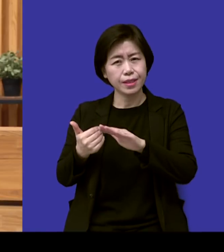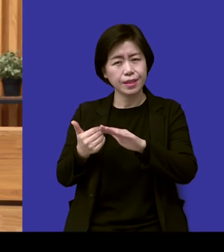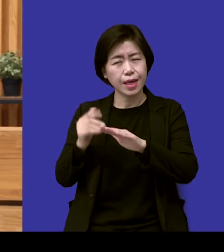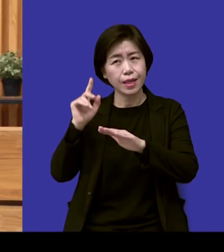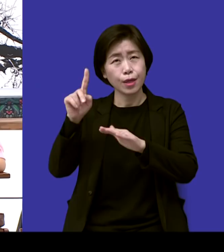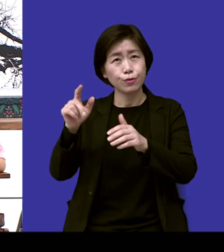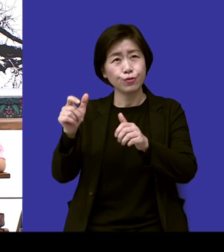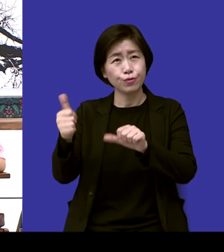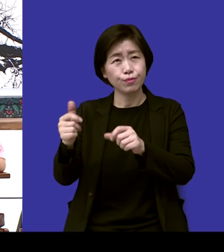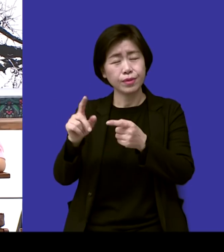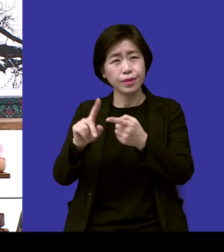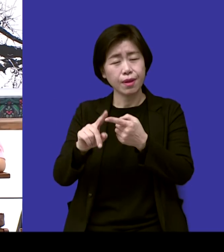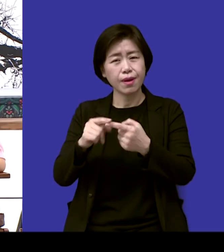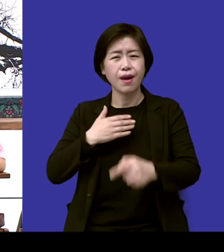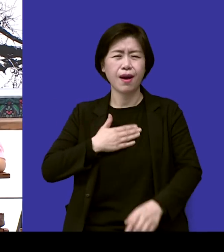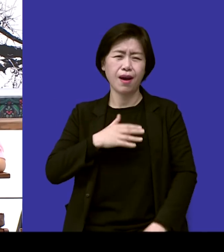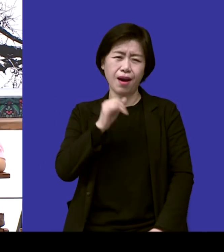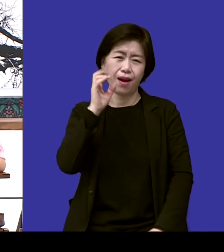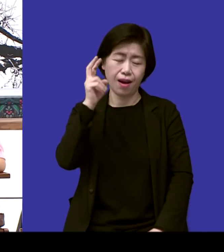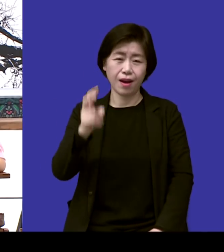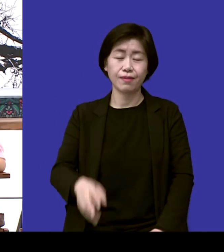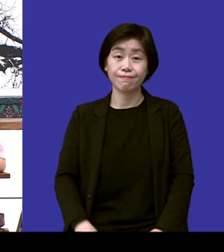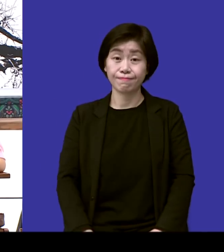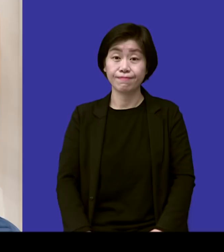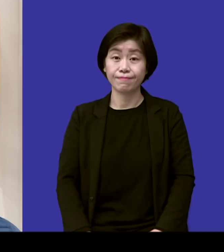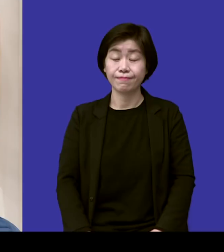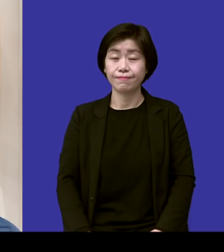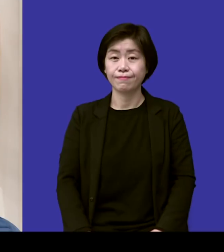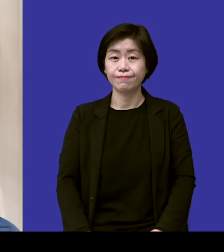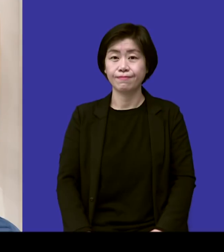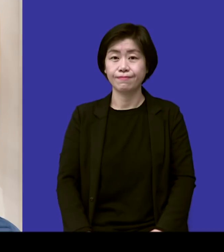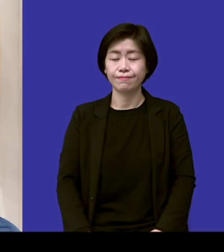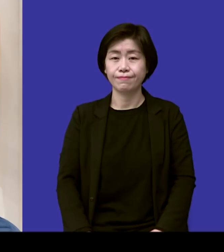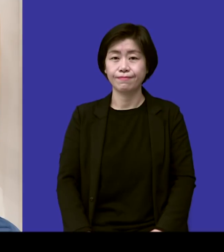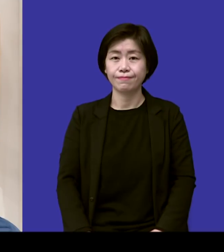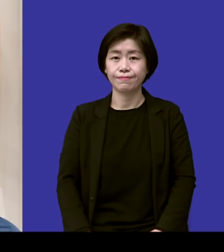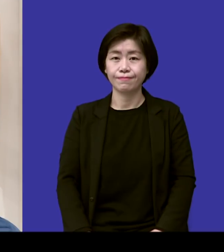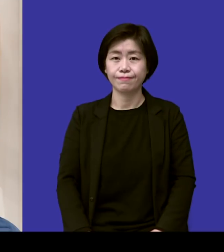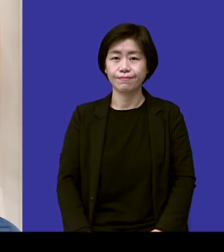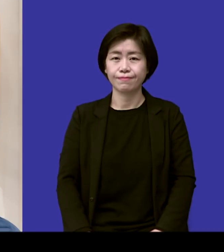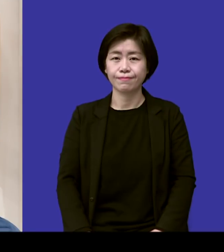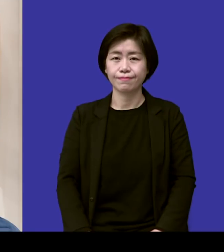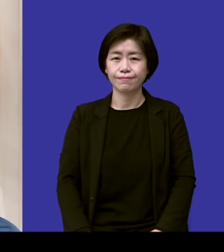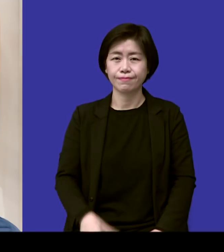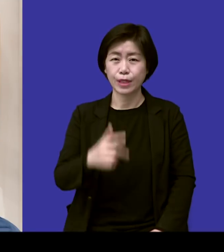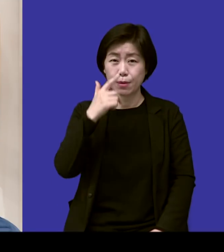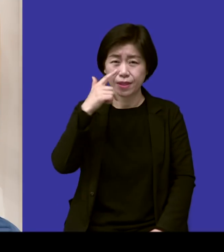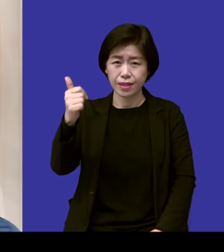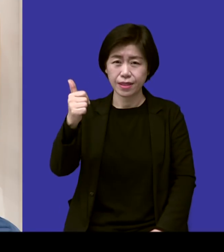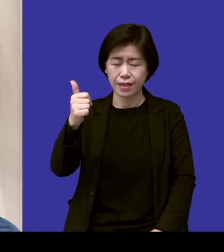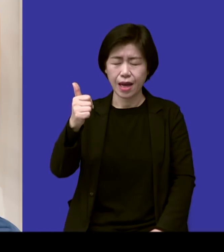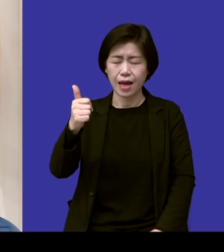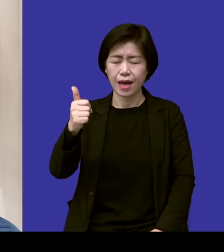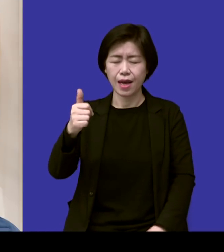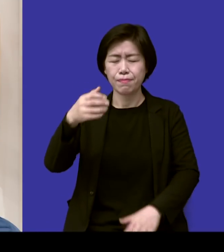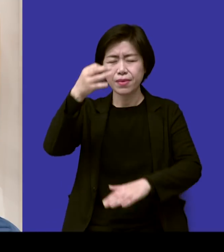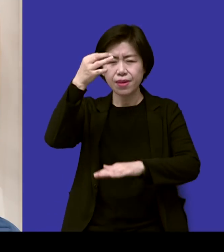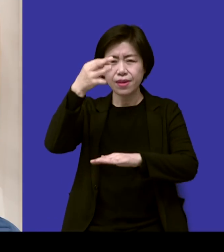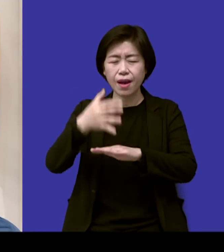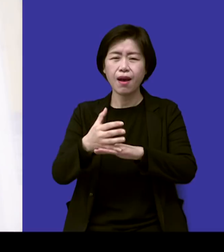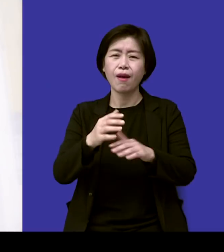네. 근데 이제 아버지가 저희에게 참 그 미안함을 표현하신 것 같아요. 그렇죠. 지금